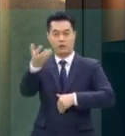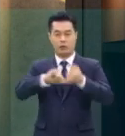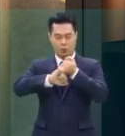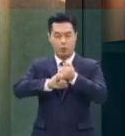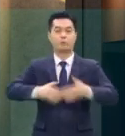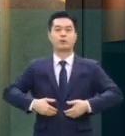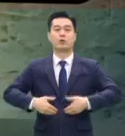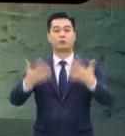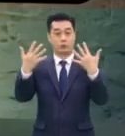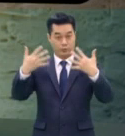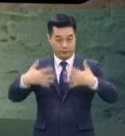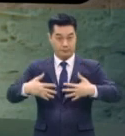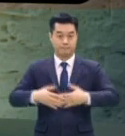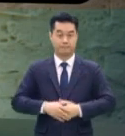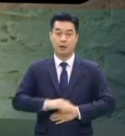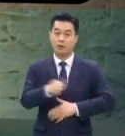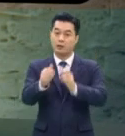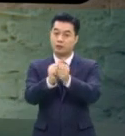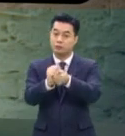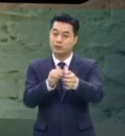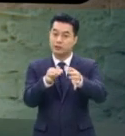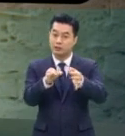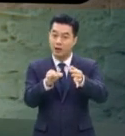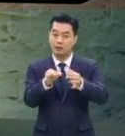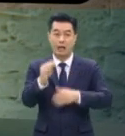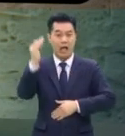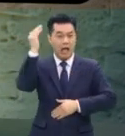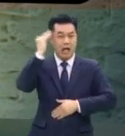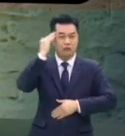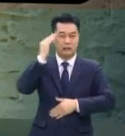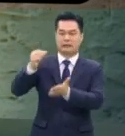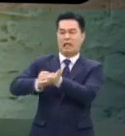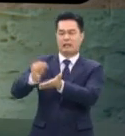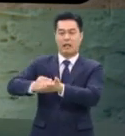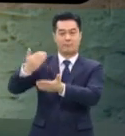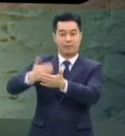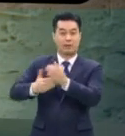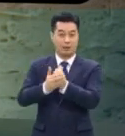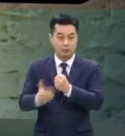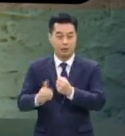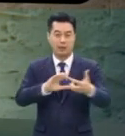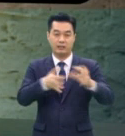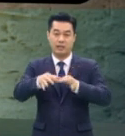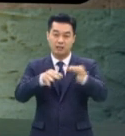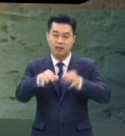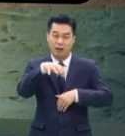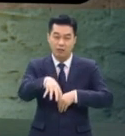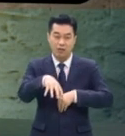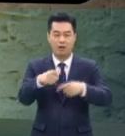조건입니다 우리 주식시장은 코리아 디스카운트 때문에 그 러버 에 시장에서 제대로